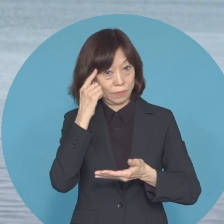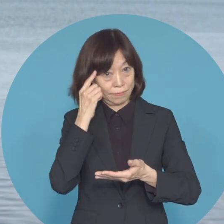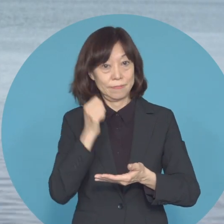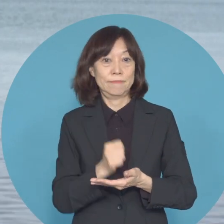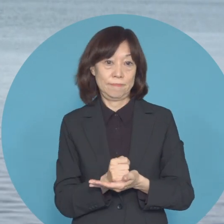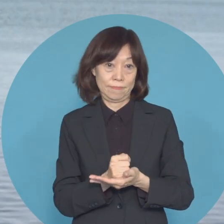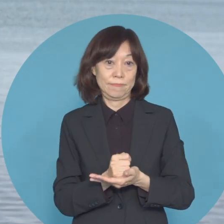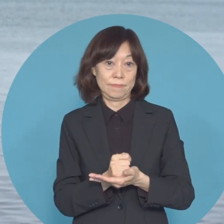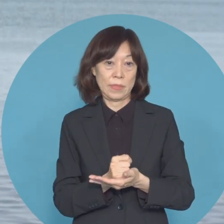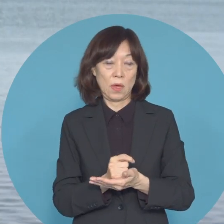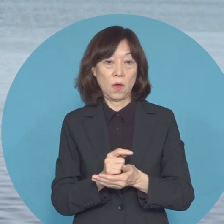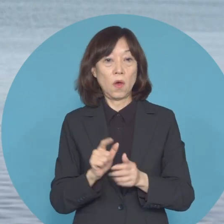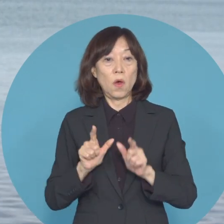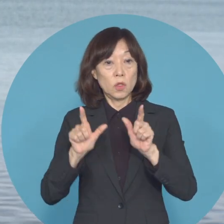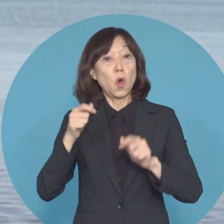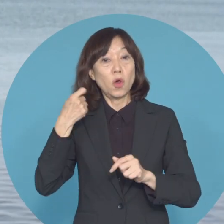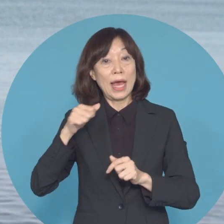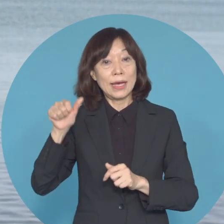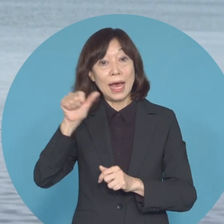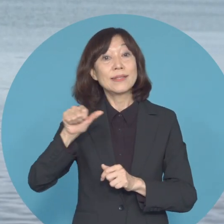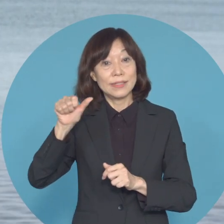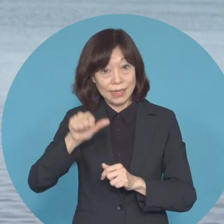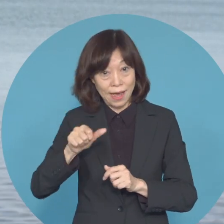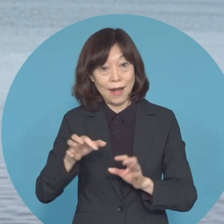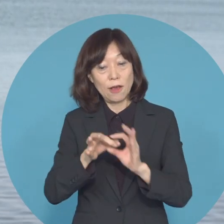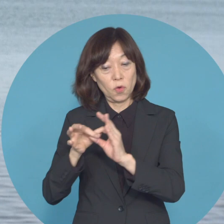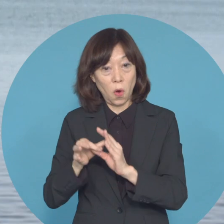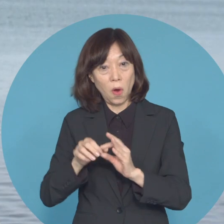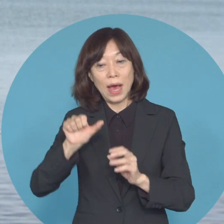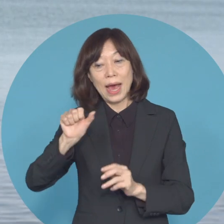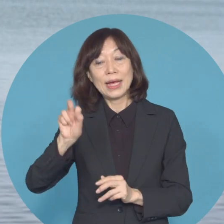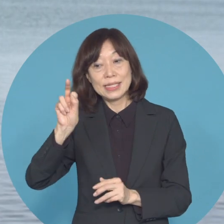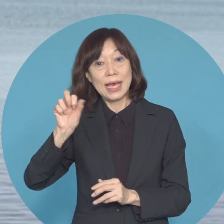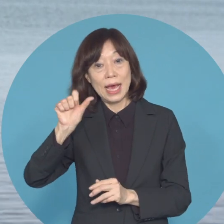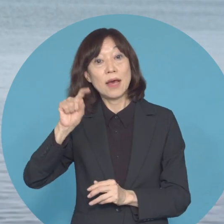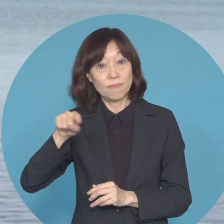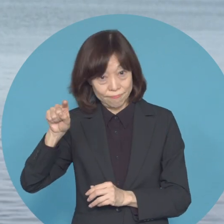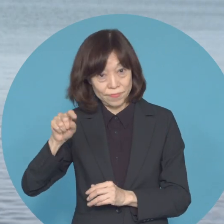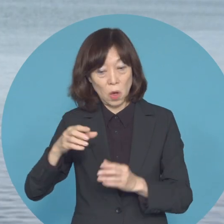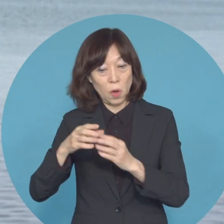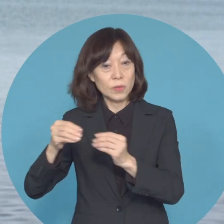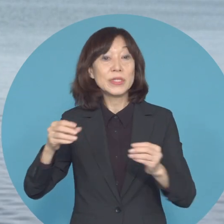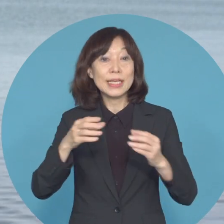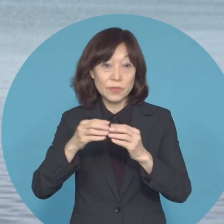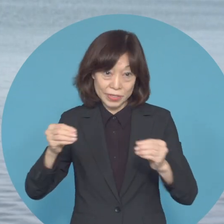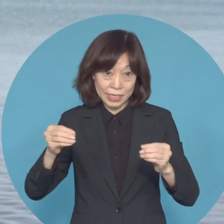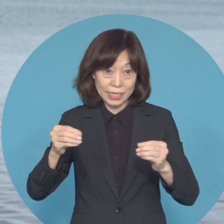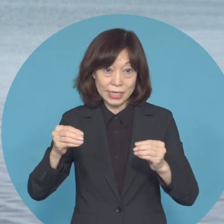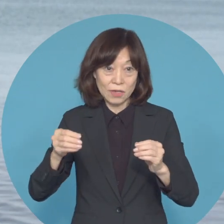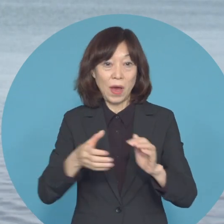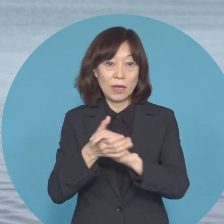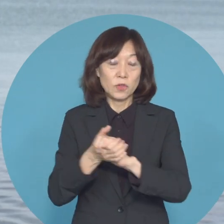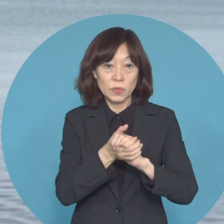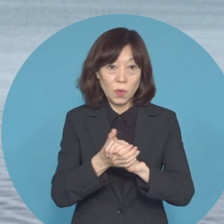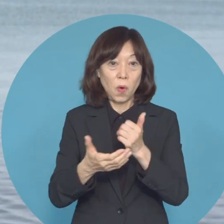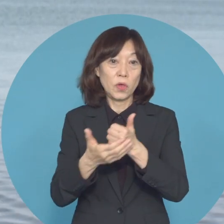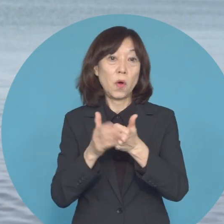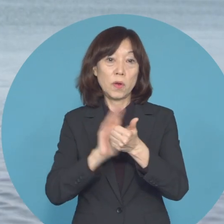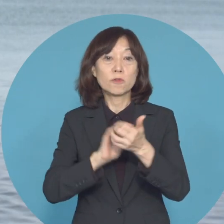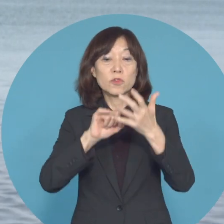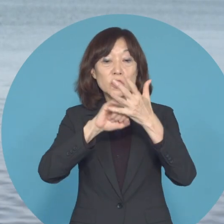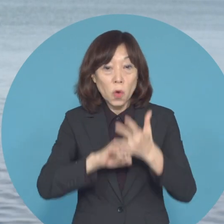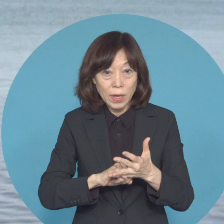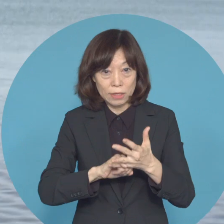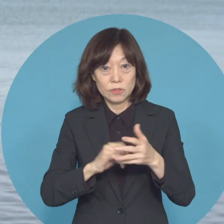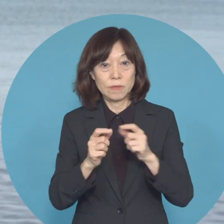ています。東南アジア諸国連合 ASEAN の国々は友好協力条